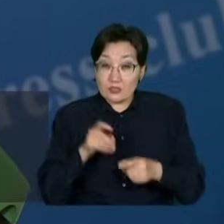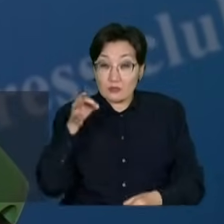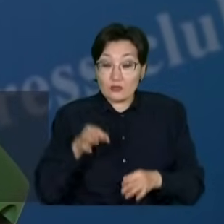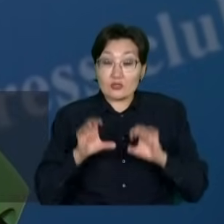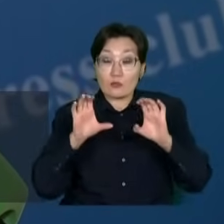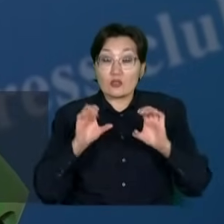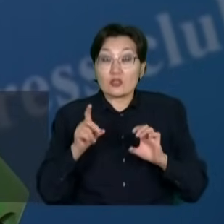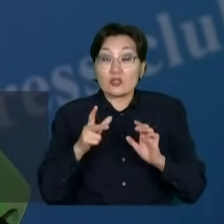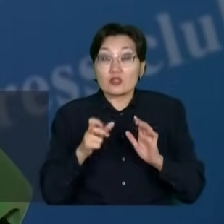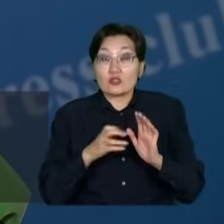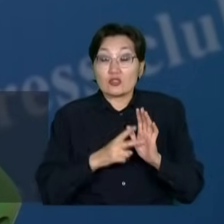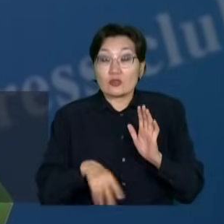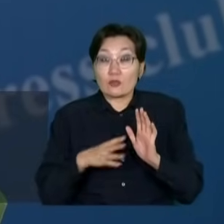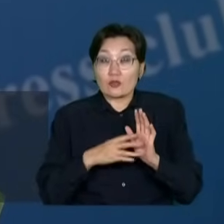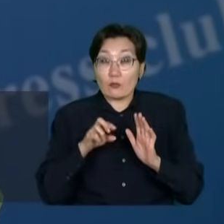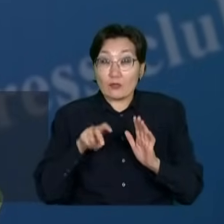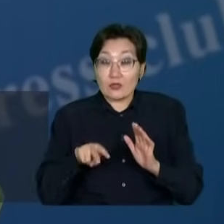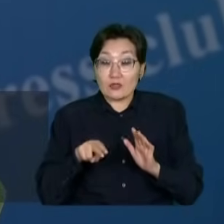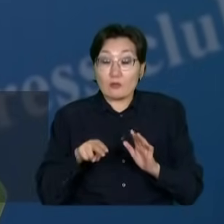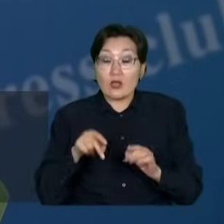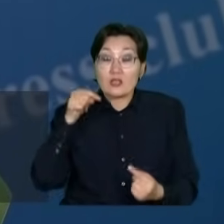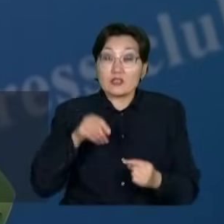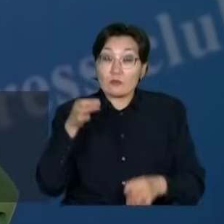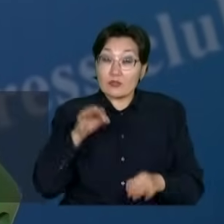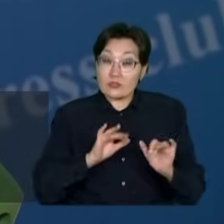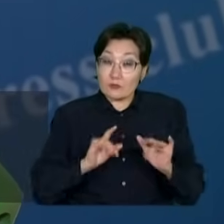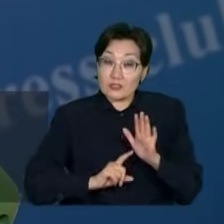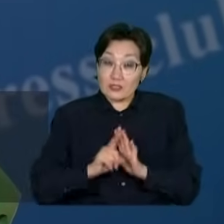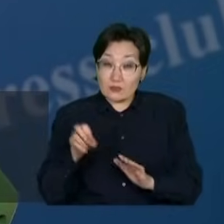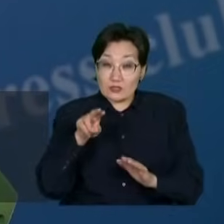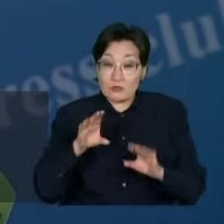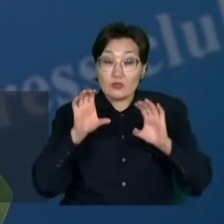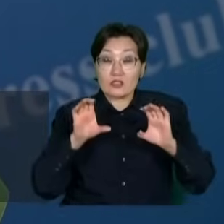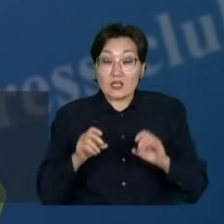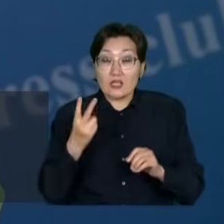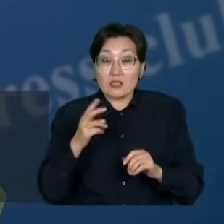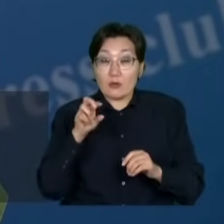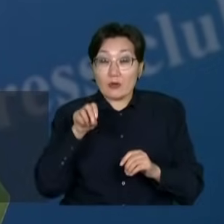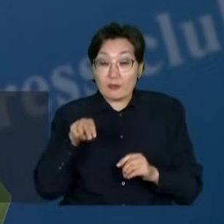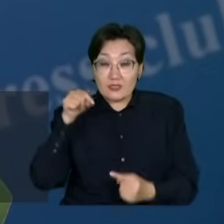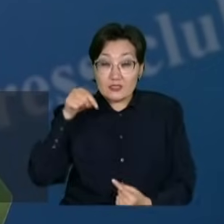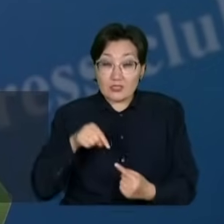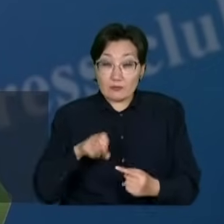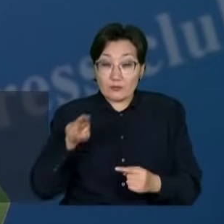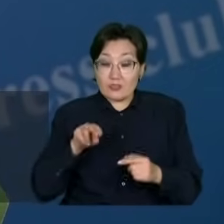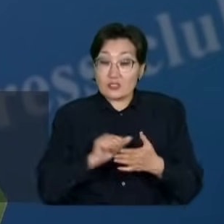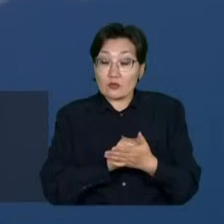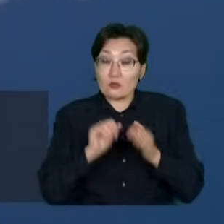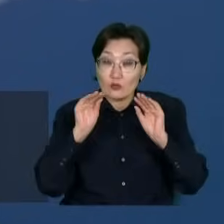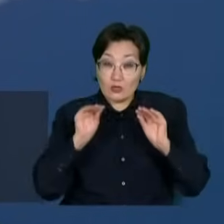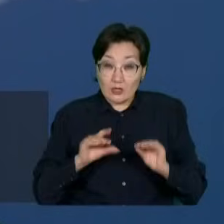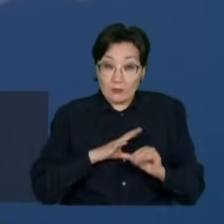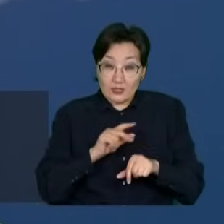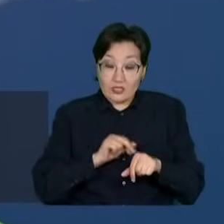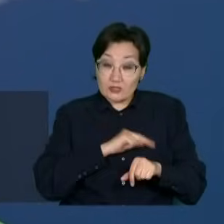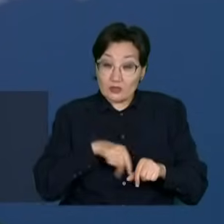кодекстің 379 бабы бойынша қылмыстық іс қозғалып, сонымен қатар әкімшілік кодекстің 2 бабы бойынша әкімшілік хаттама толтырылды.